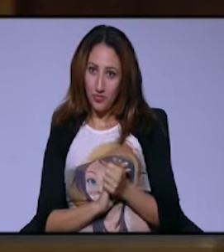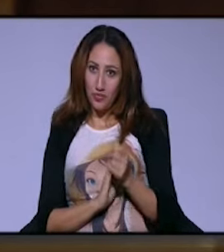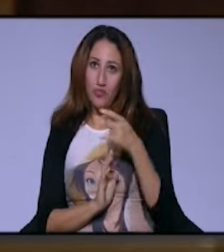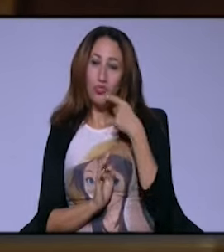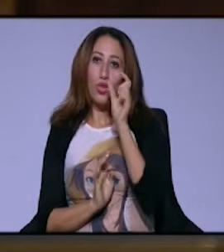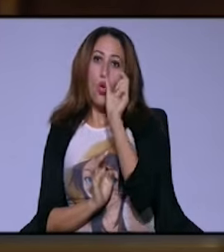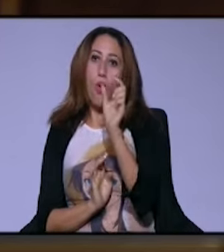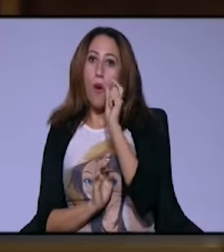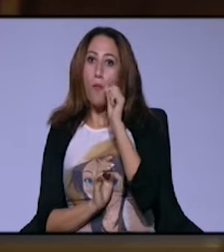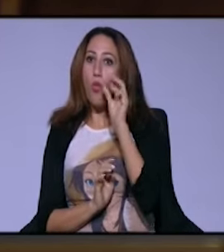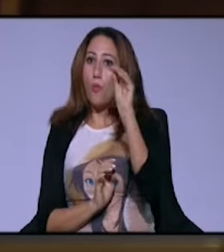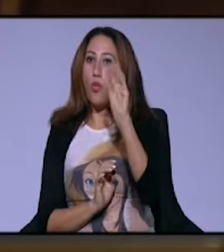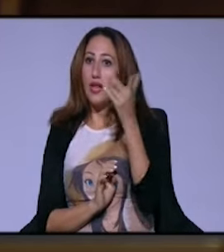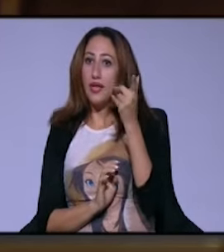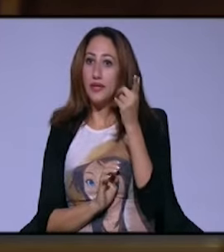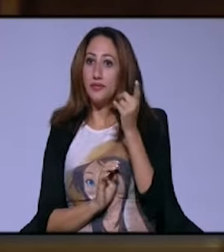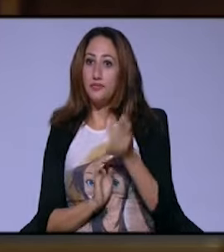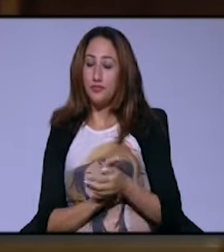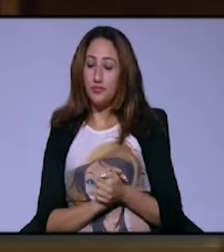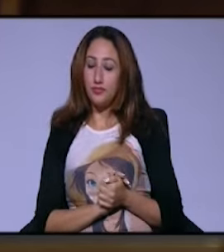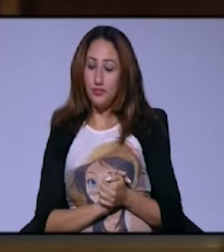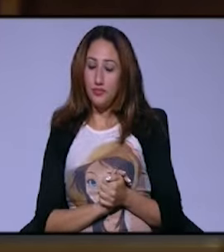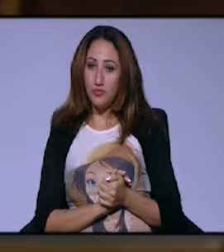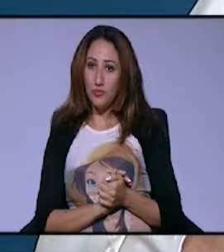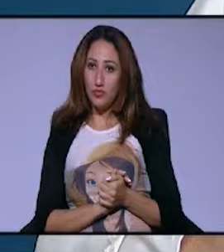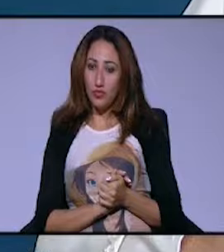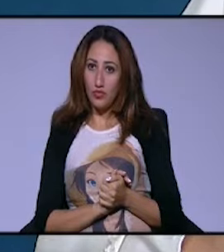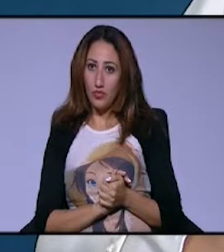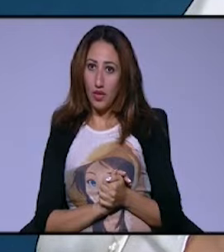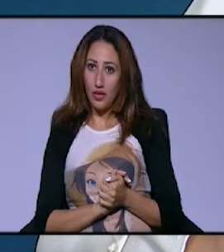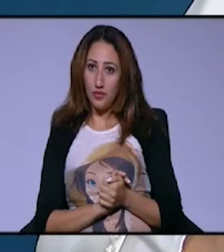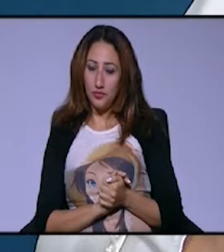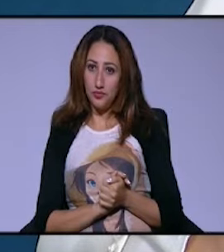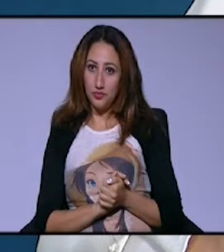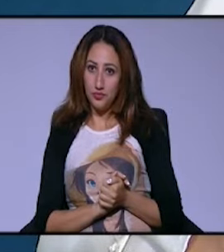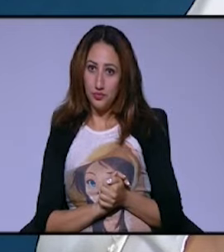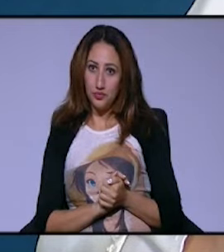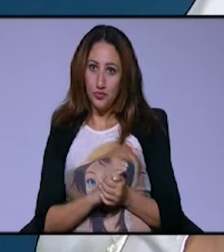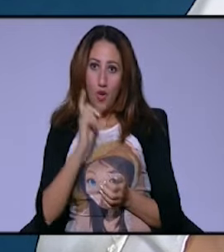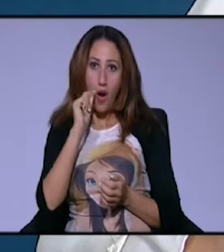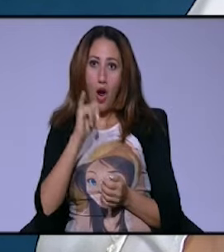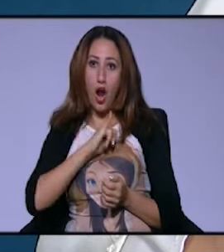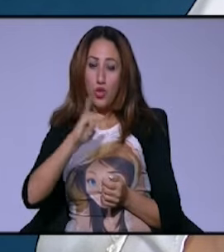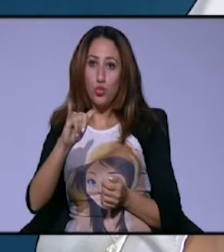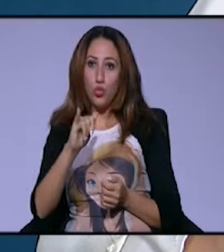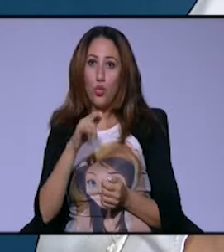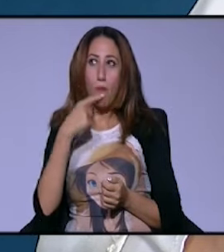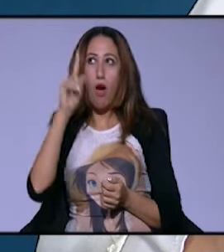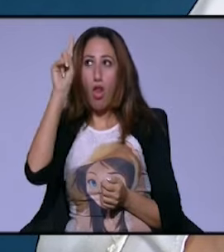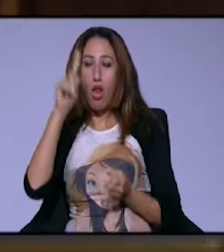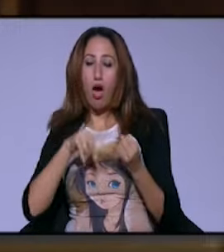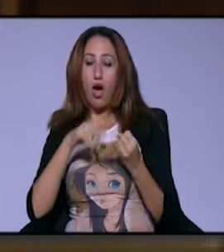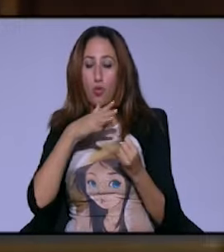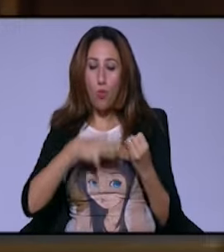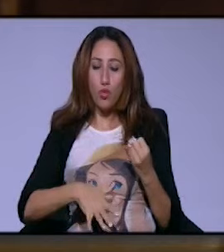على لسانه دايما، يعني كان بيقولوا فيه دايما كده جملة بيكررها على طول؟ لا هو كان كلامه على طول بقال الله وقال رسول الله صلى الله